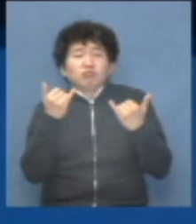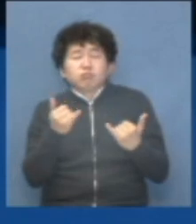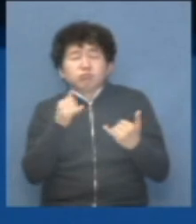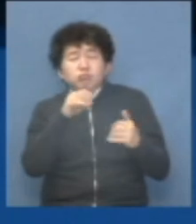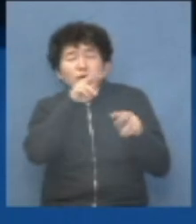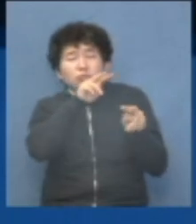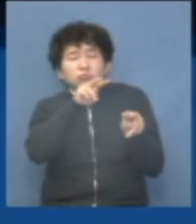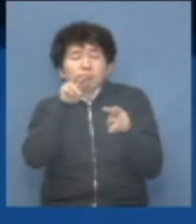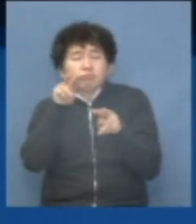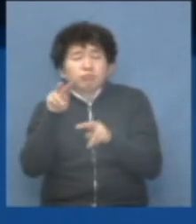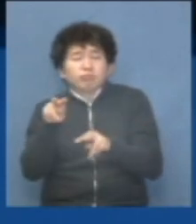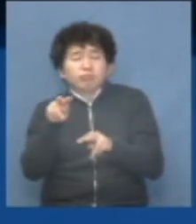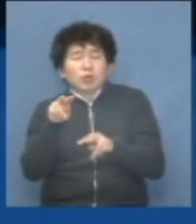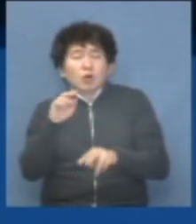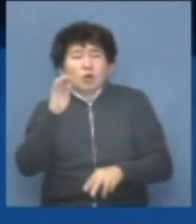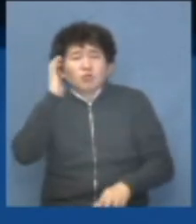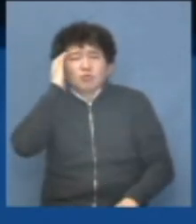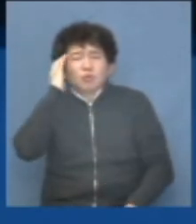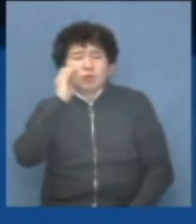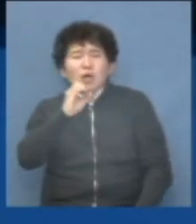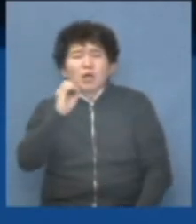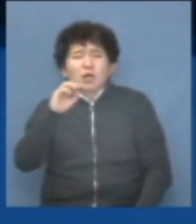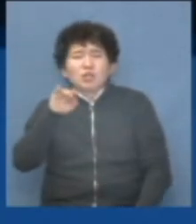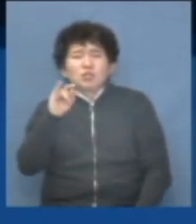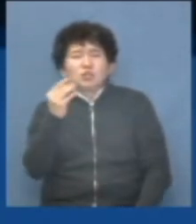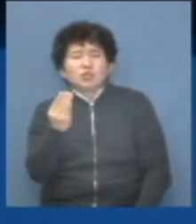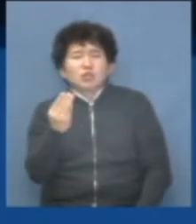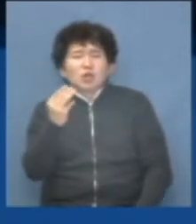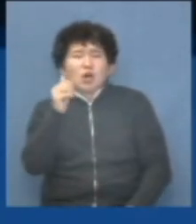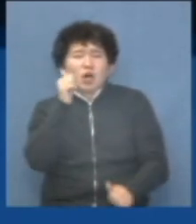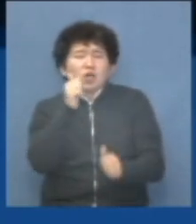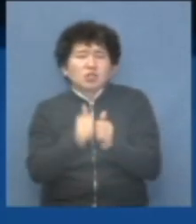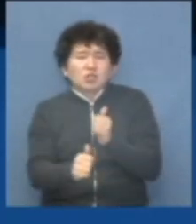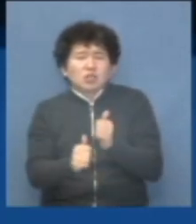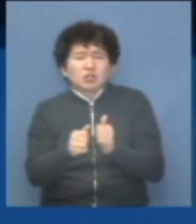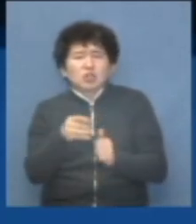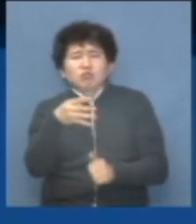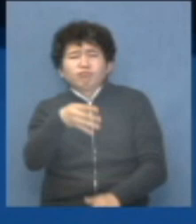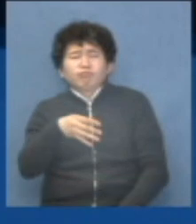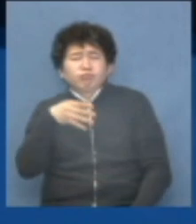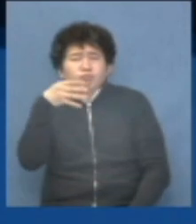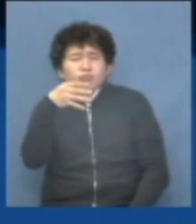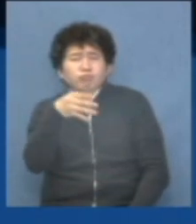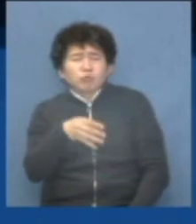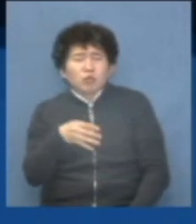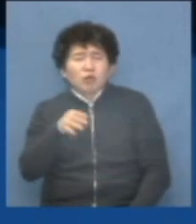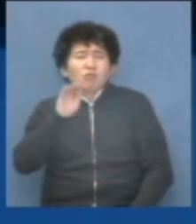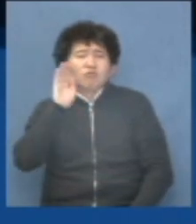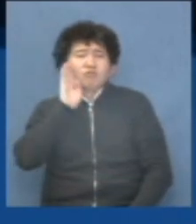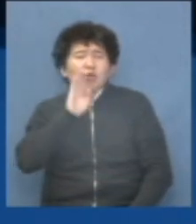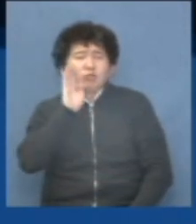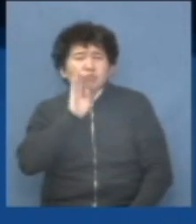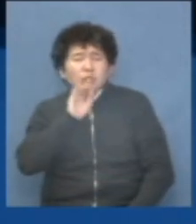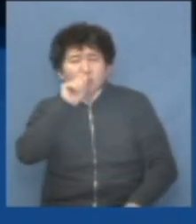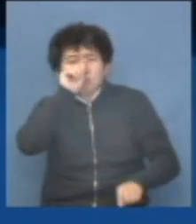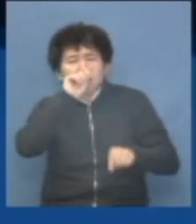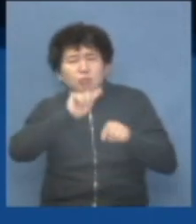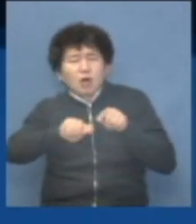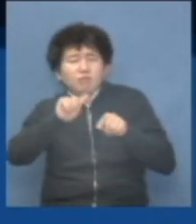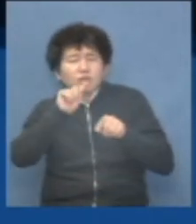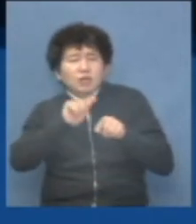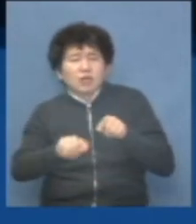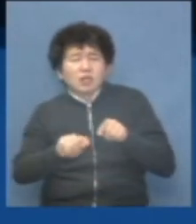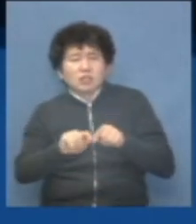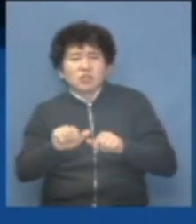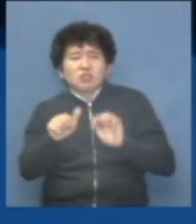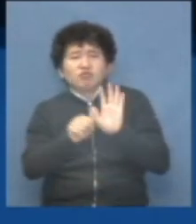Қарай Ертіс өзенінің деңгейі әр 4 сағат сайын өлшеніп, тәулік бойы бақылау ұйымдастырылды. Ауыл маңындағы ұзындығы